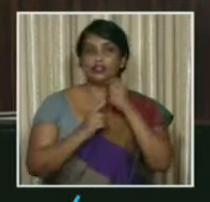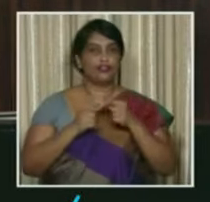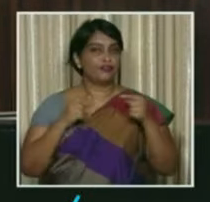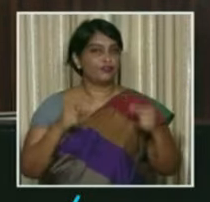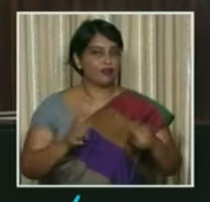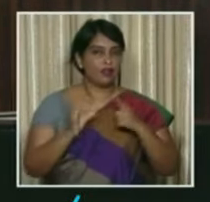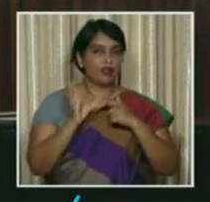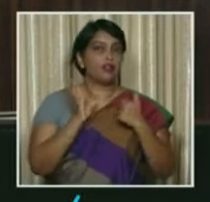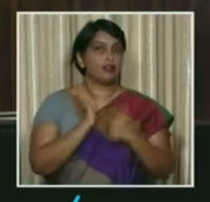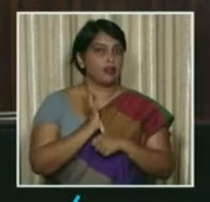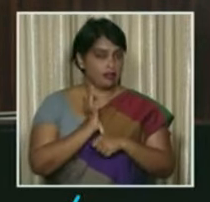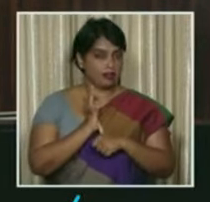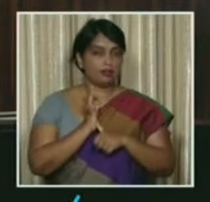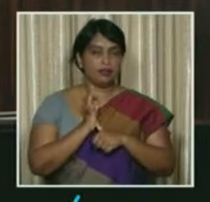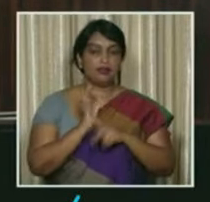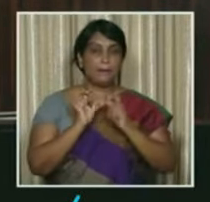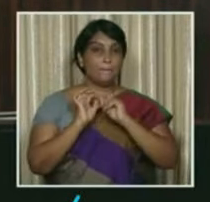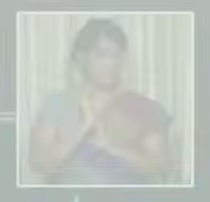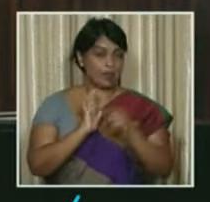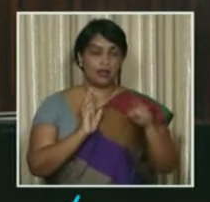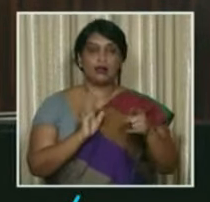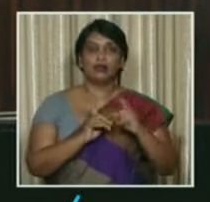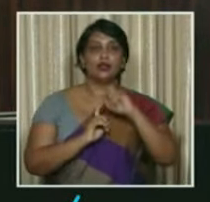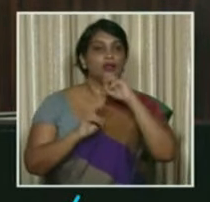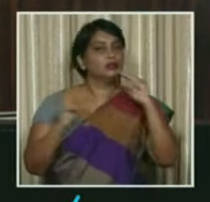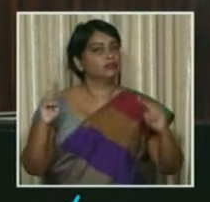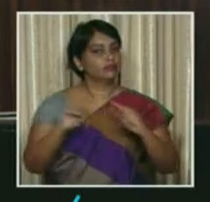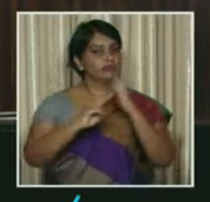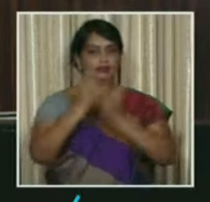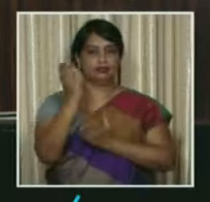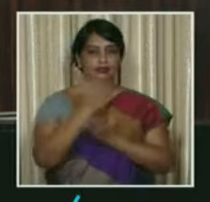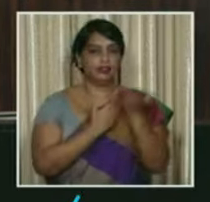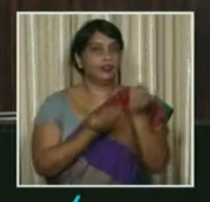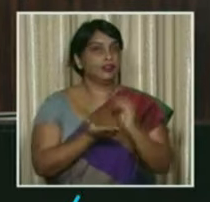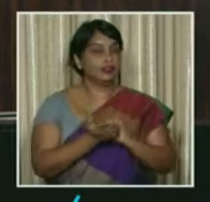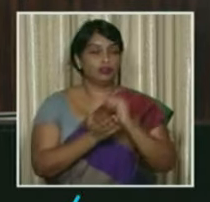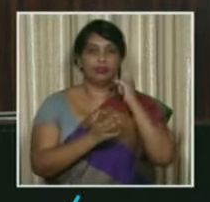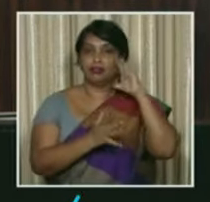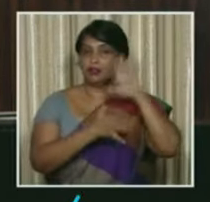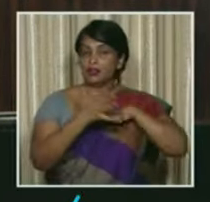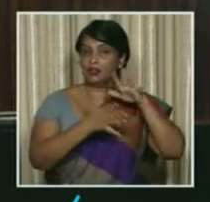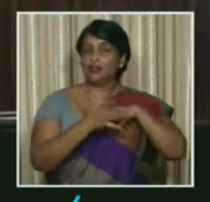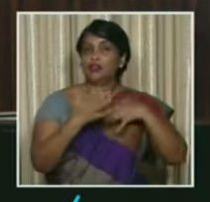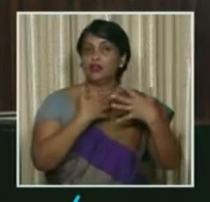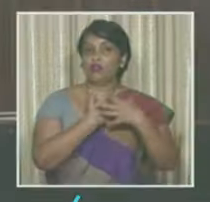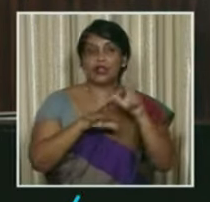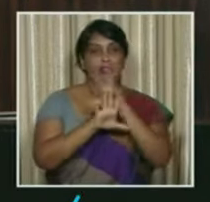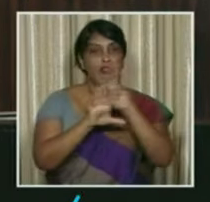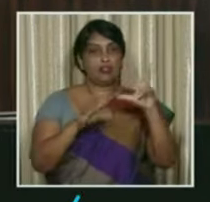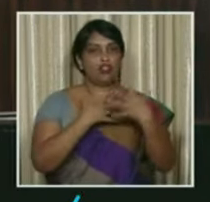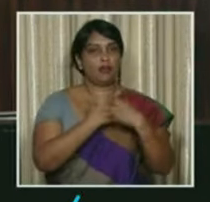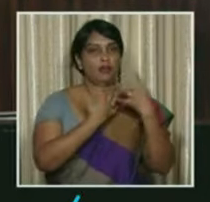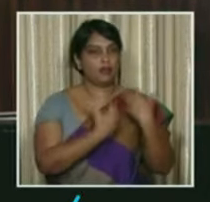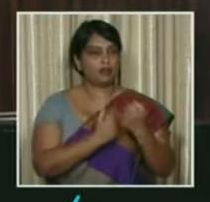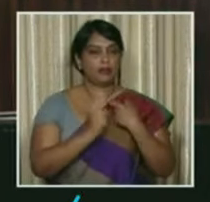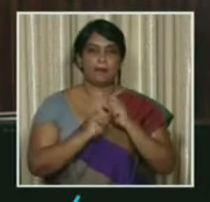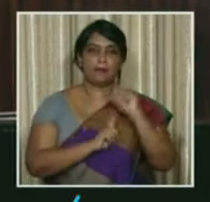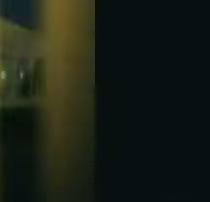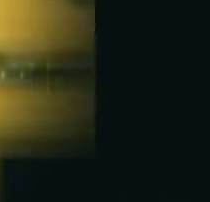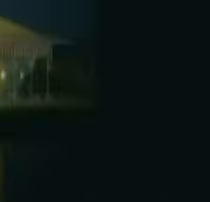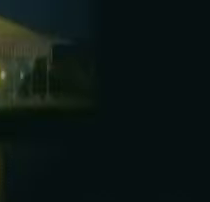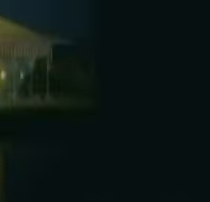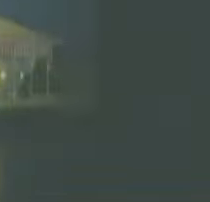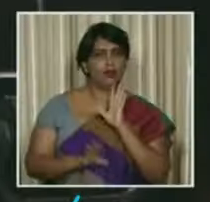නැමැති පනත් කෙටුම්පත් සම්බන්ධයෙන් ශ්‍රේෂ්ඨාධිකරණය වෙත ඉදිරිපත් කරන ලද තවත් පෙස්සම් 18ක පිටපත් මා වෙත ලැබී ඇති බව පාර්ලිමේන්තුවට දැනුම් දීමට